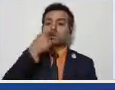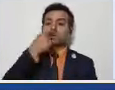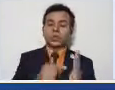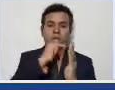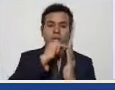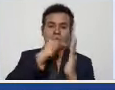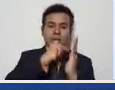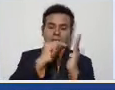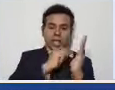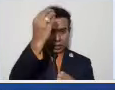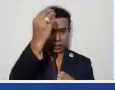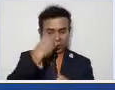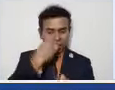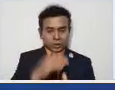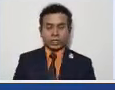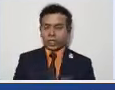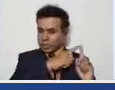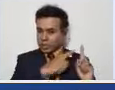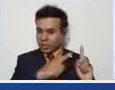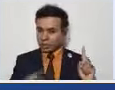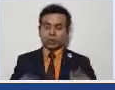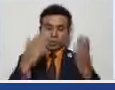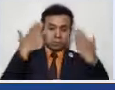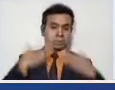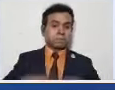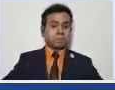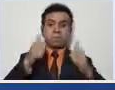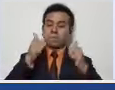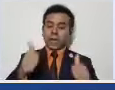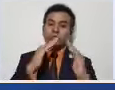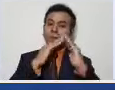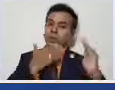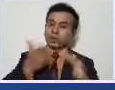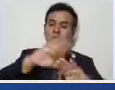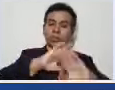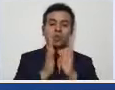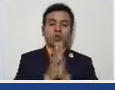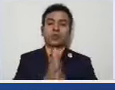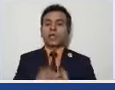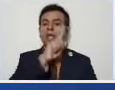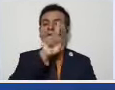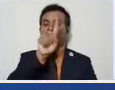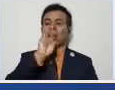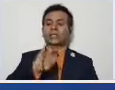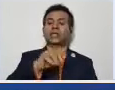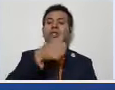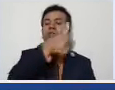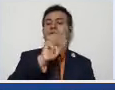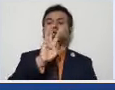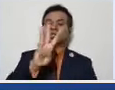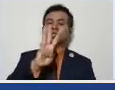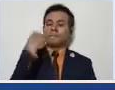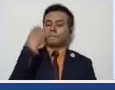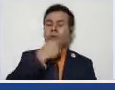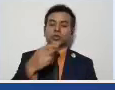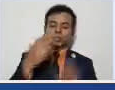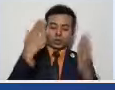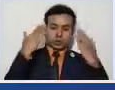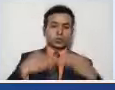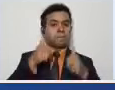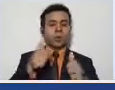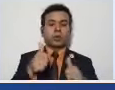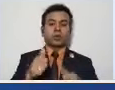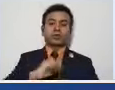তারা হাসপাতাল ত্যাগ করতে পারবে কি কি ক্রাইটেরিয়াতে এই ক্রাইটেরিয়াতে আমরা আজকে বলবো যে আমাদের এ পর্যন্ত